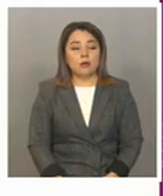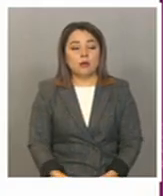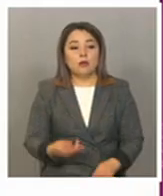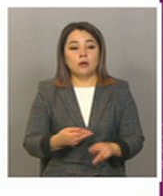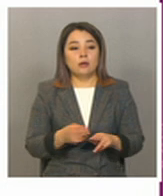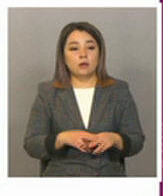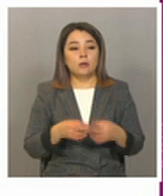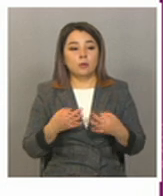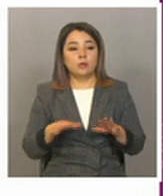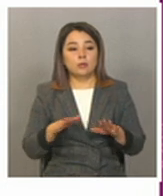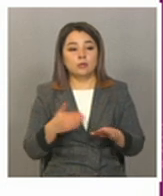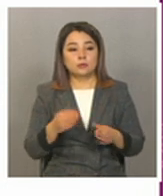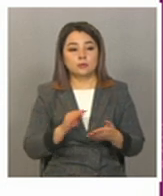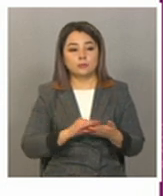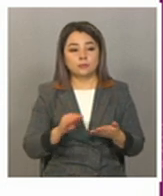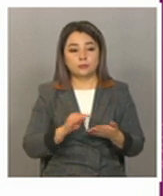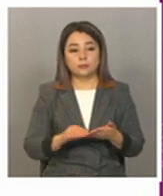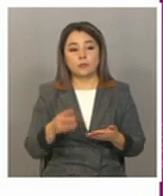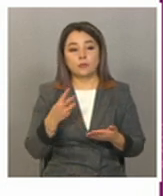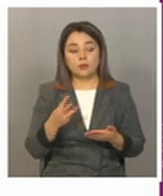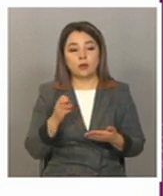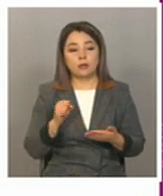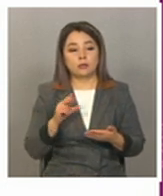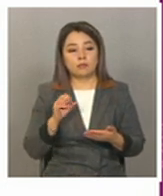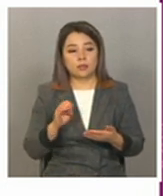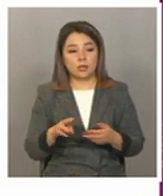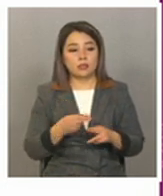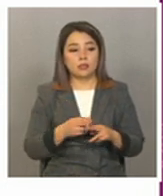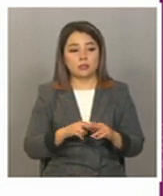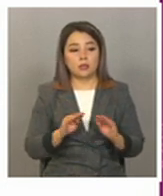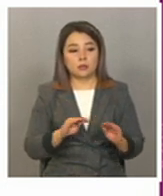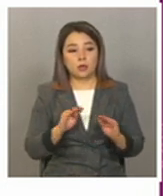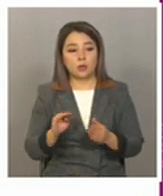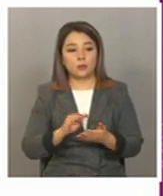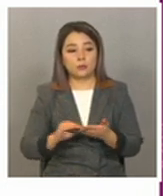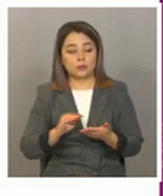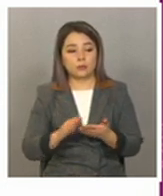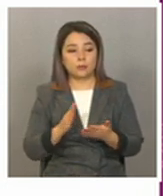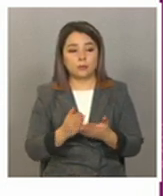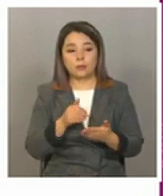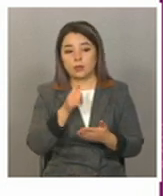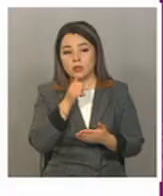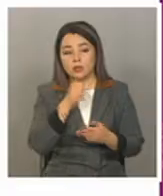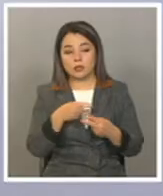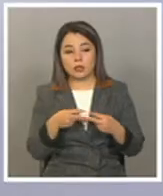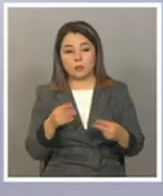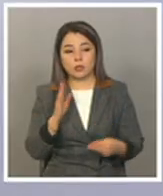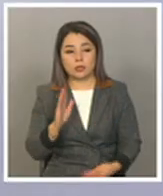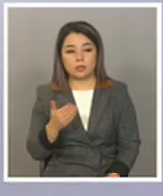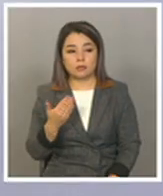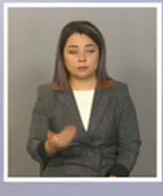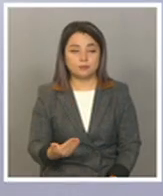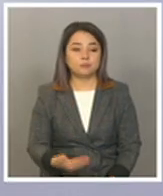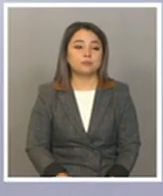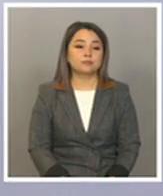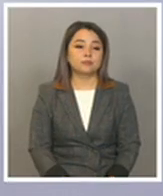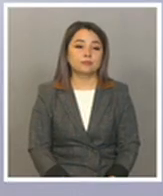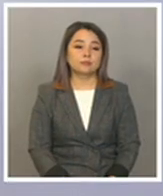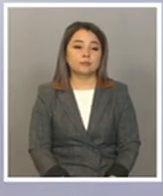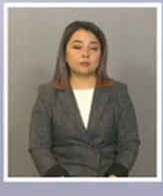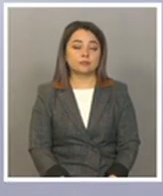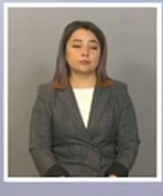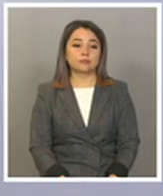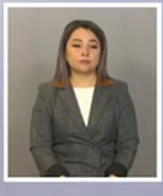орынның орнына біз 3a квадратты қоямыз. Осы өрнекке тең болады. Ал оқушылар, мына